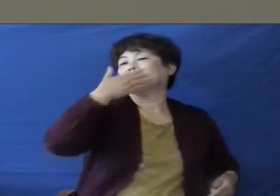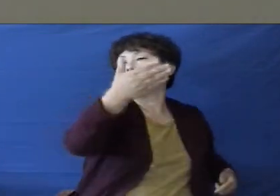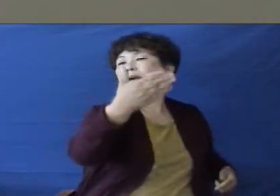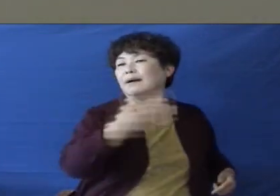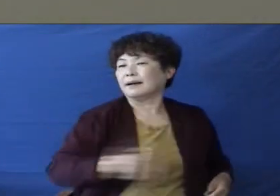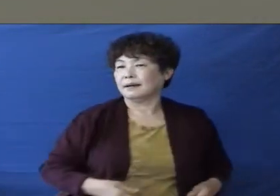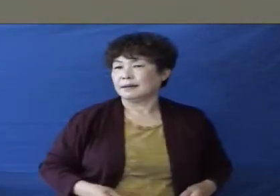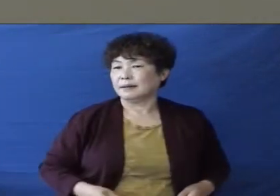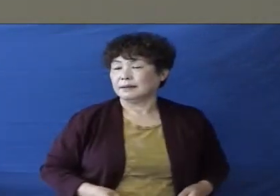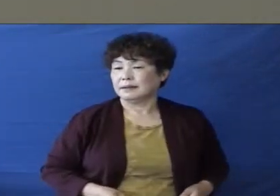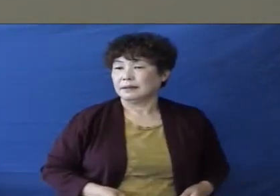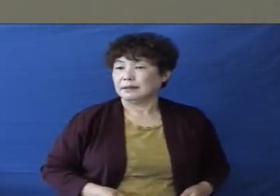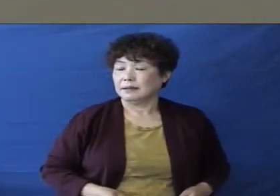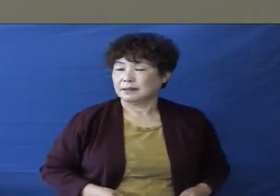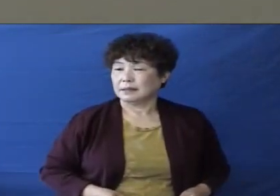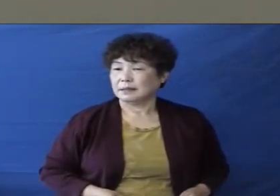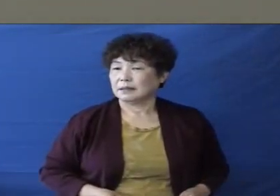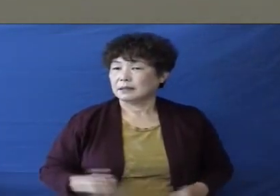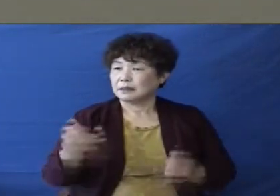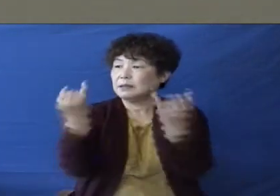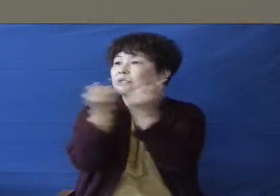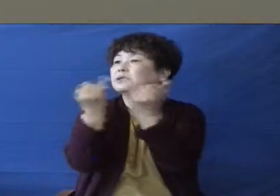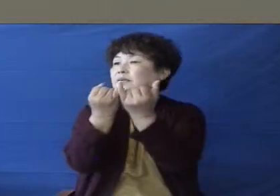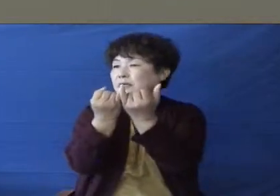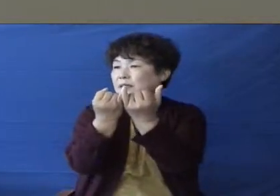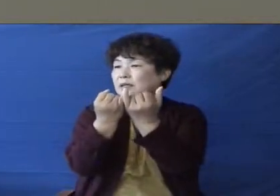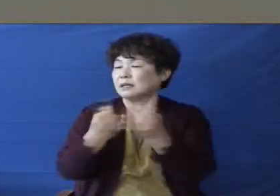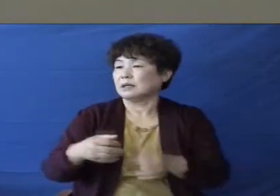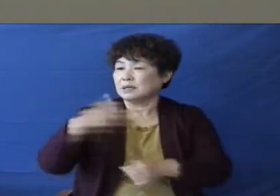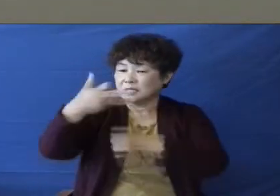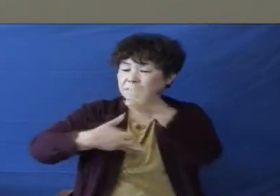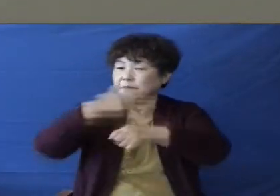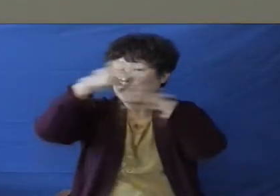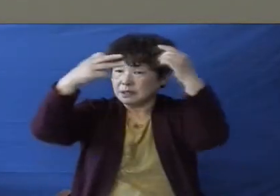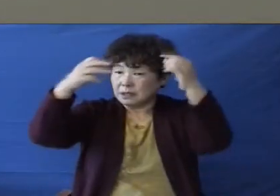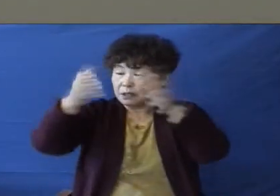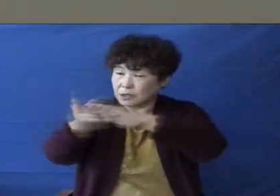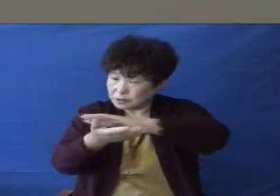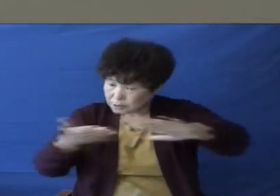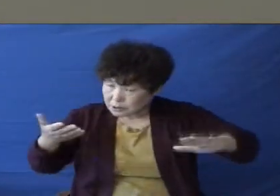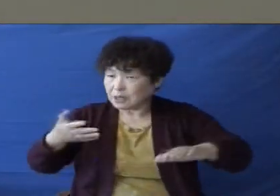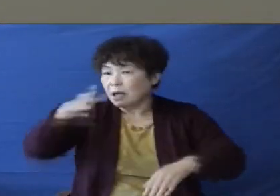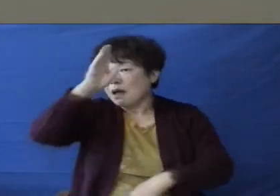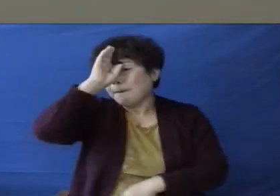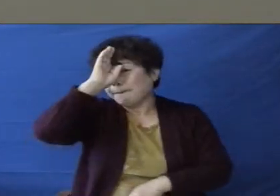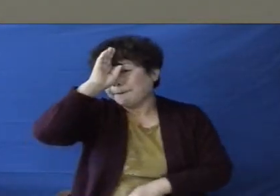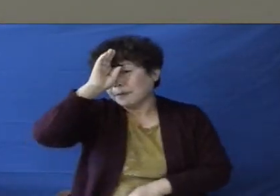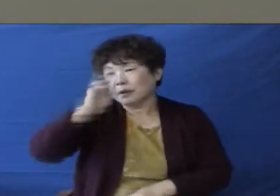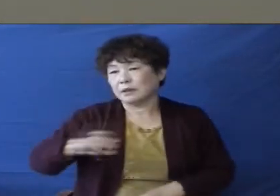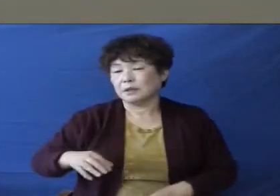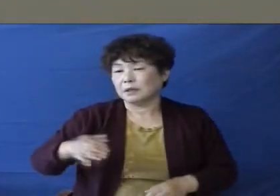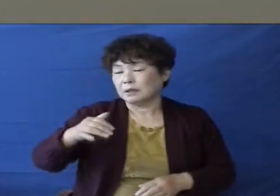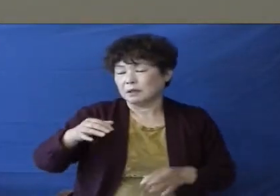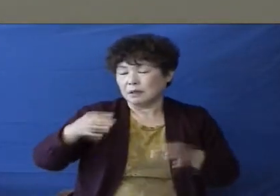그 자리에 있었고 지금도 있고 앞으로도 있을 여자라는 거야 그리고 죽어서는